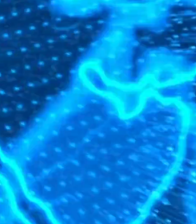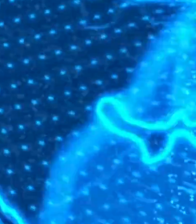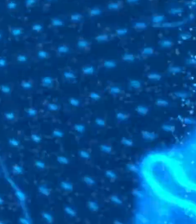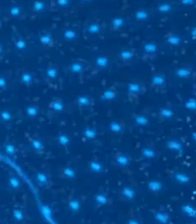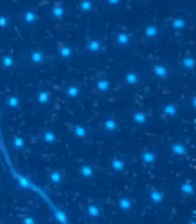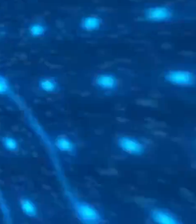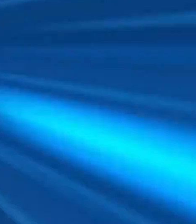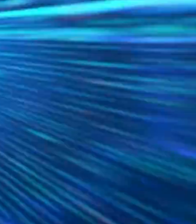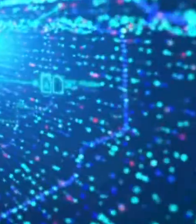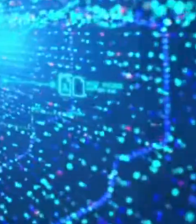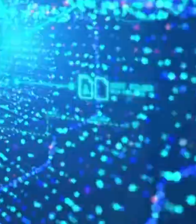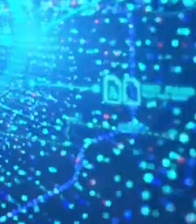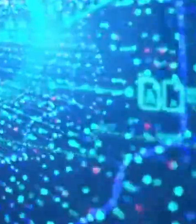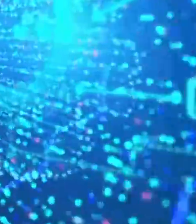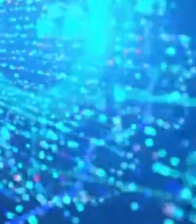МУЗЫКАЛЬНАЯ ЗАСТАВКА